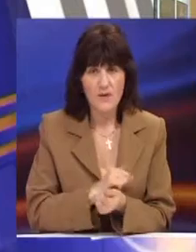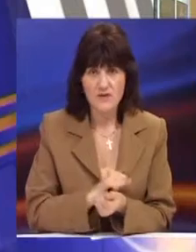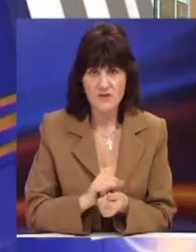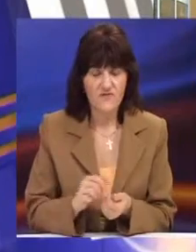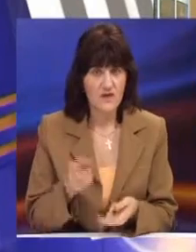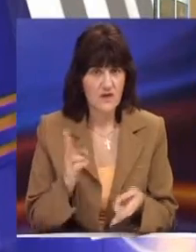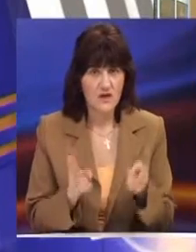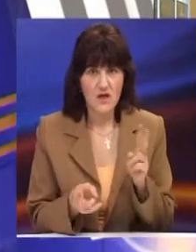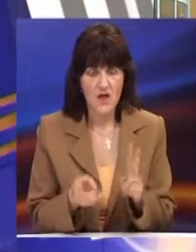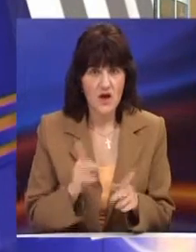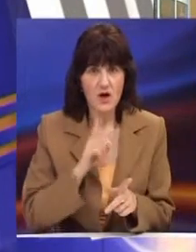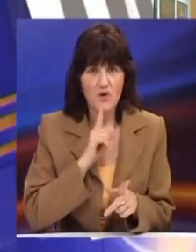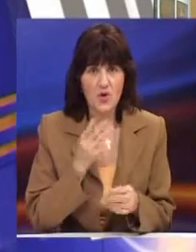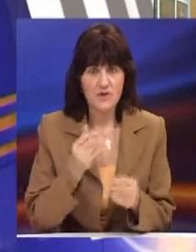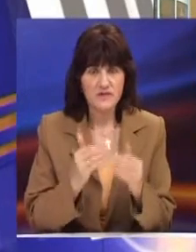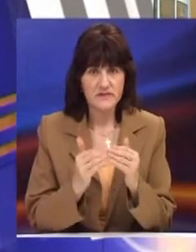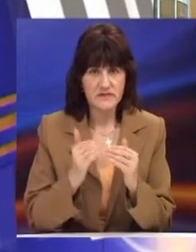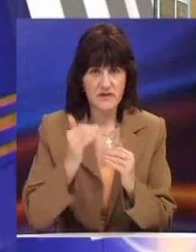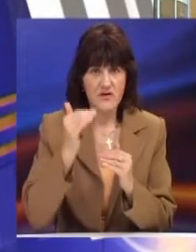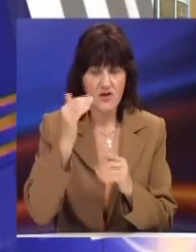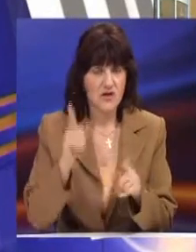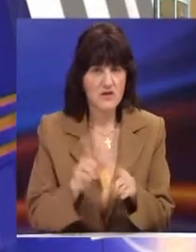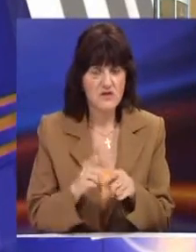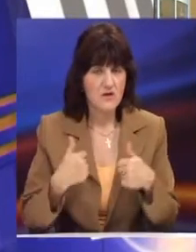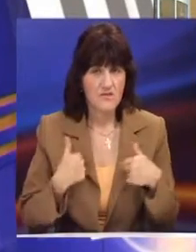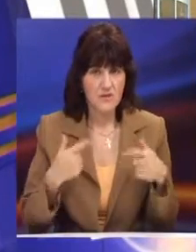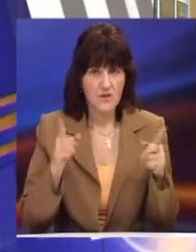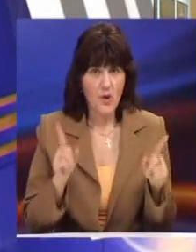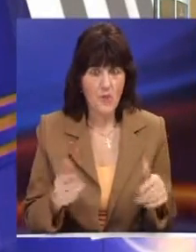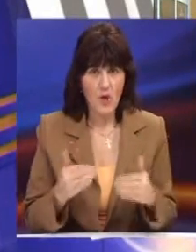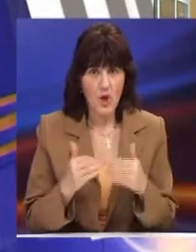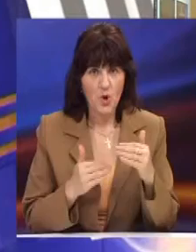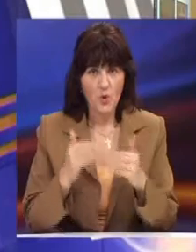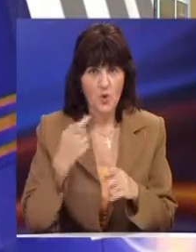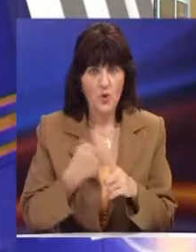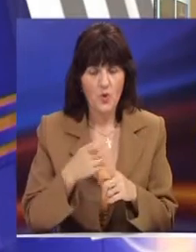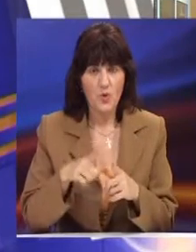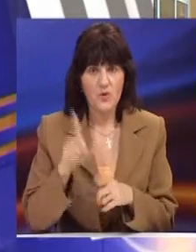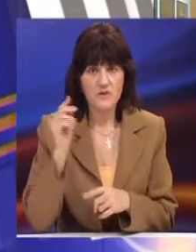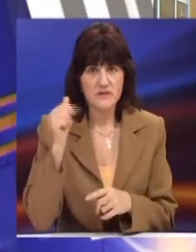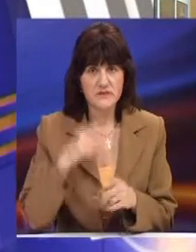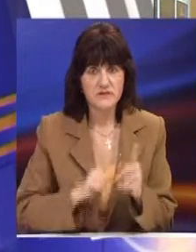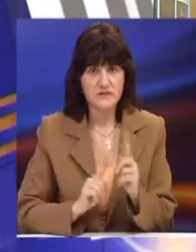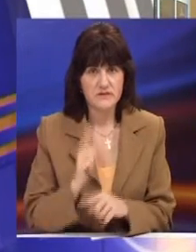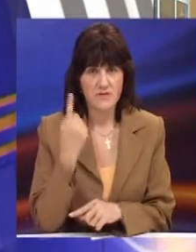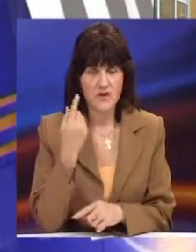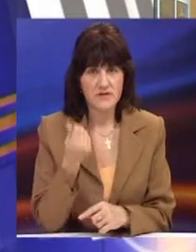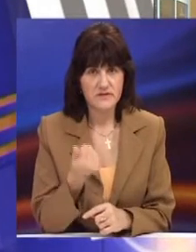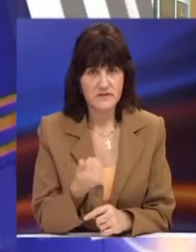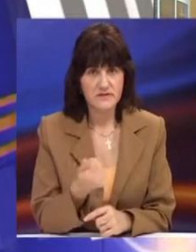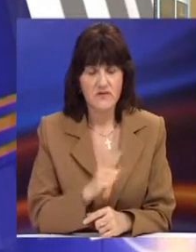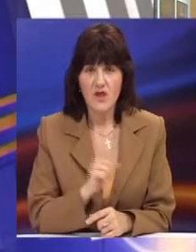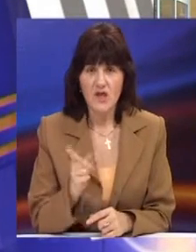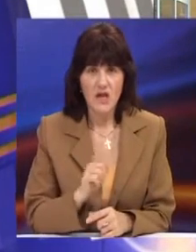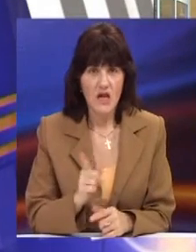kako, kojim tempom cenu idu gore, tako smo i mi održali taj neki kurs, to jest morali smo podići